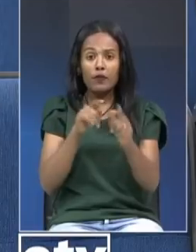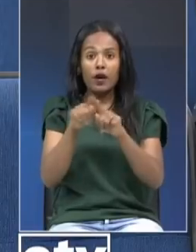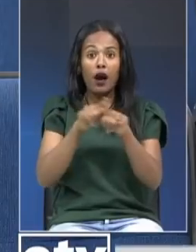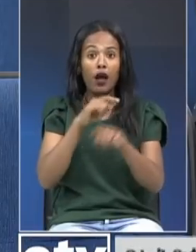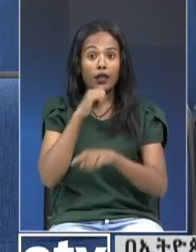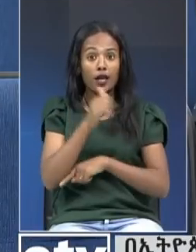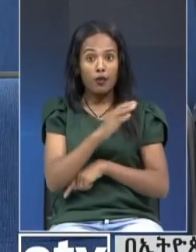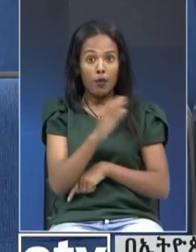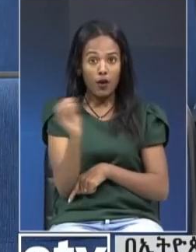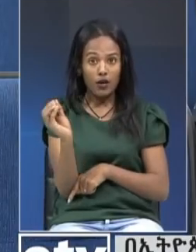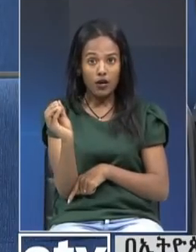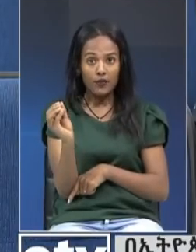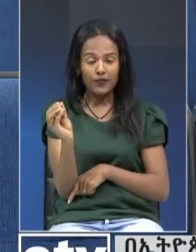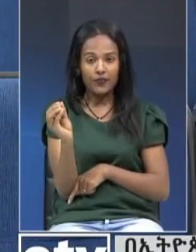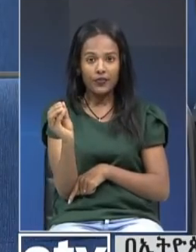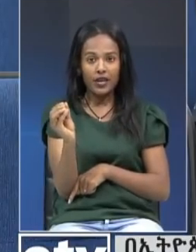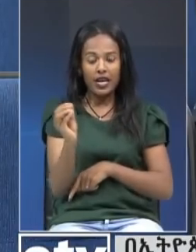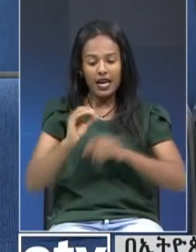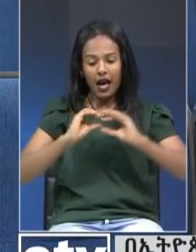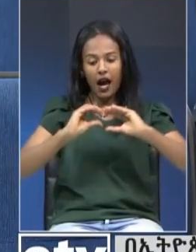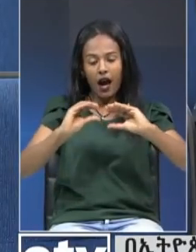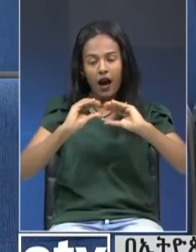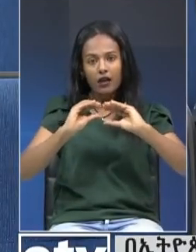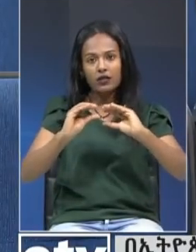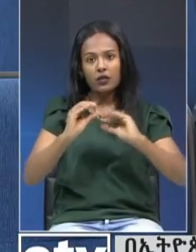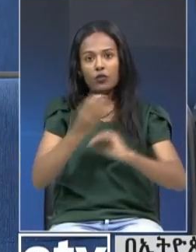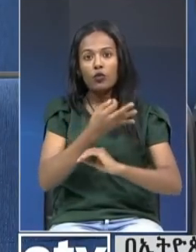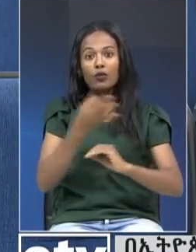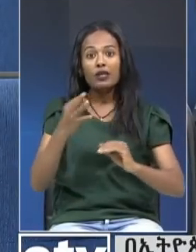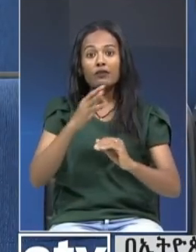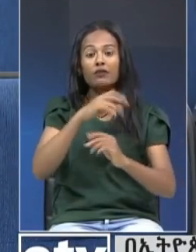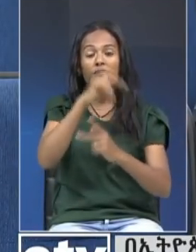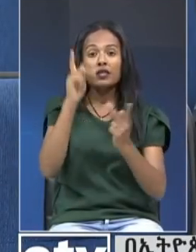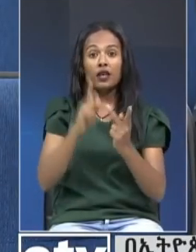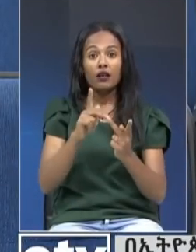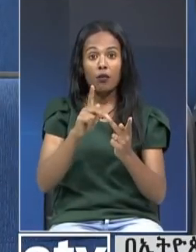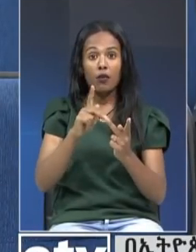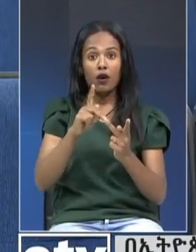ካልተግባባንና ባስተምሮው በደንብ ስኬታማ ስራ ካልሰራን